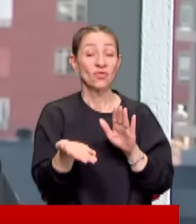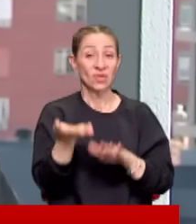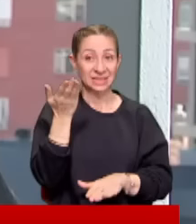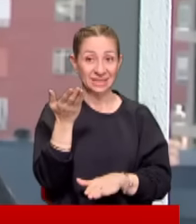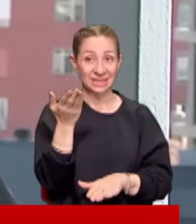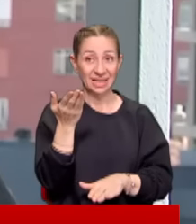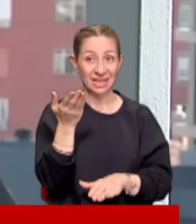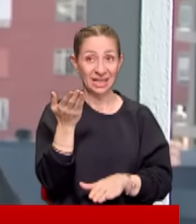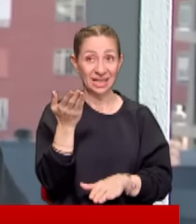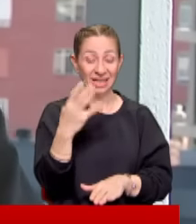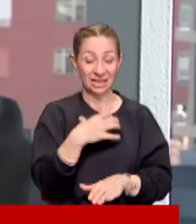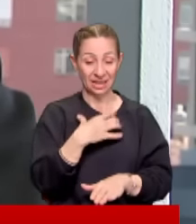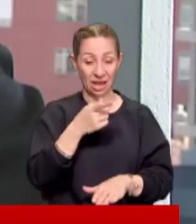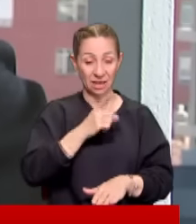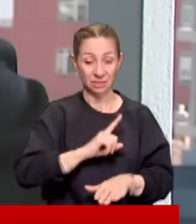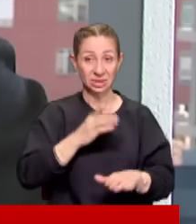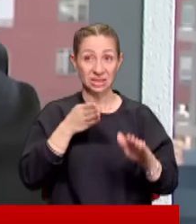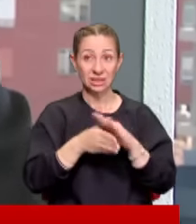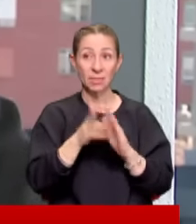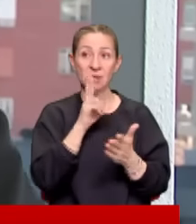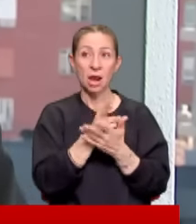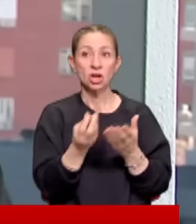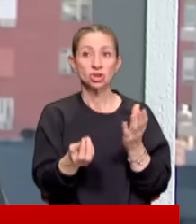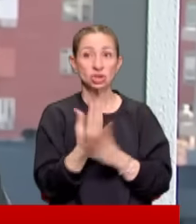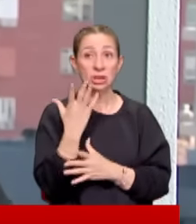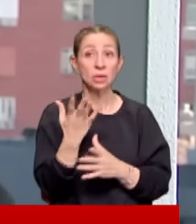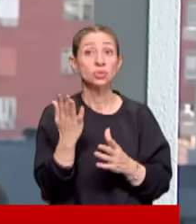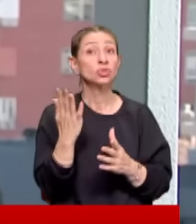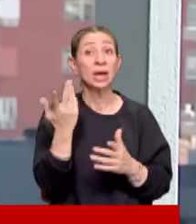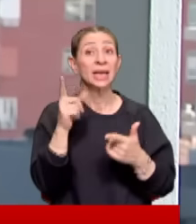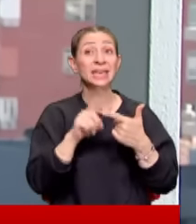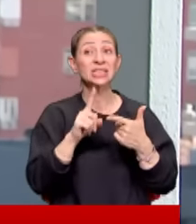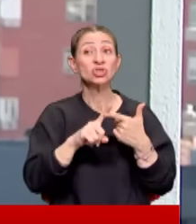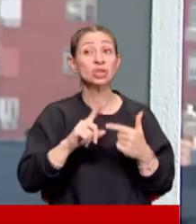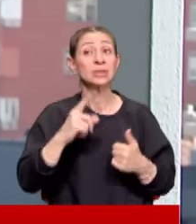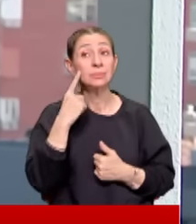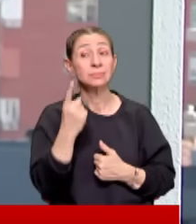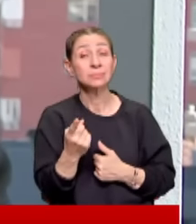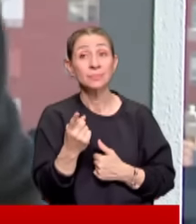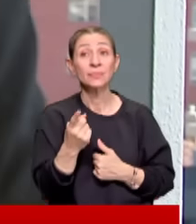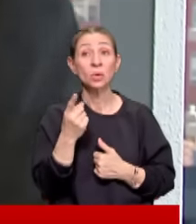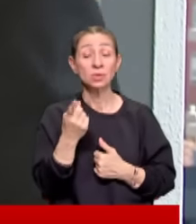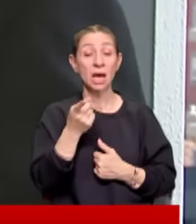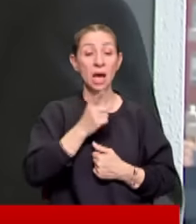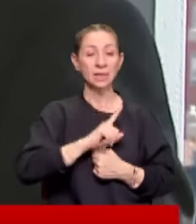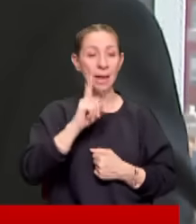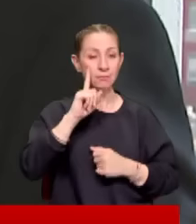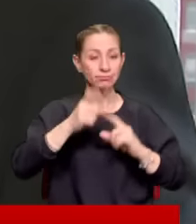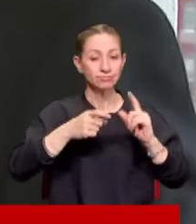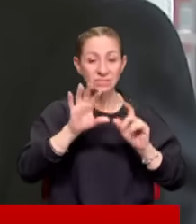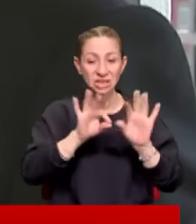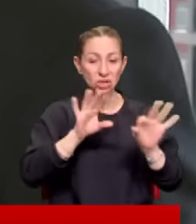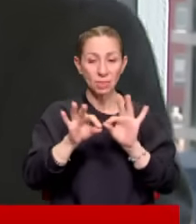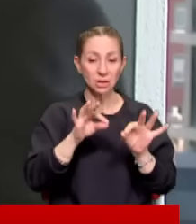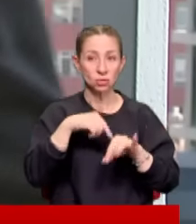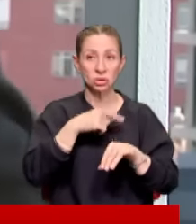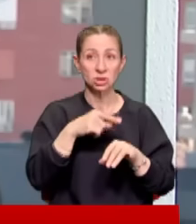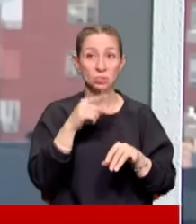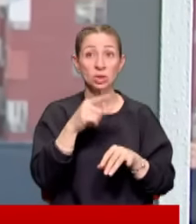kendi adaylarımıza girme kararı çıktı. Peki o zaman ikinci aşamaya geçiyoruz. O zaman aday belirleme süreci.